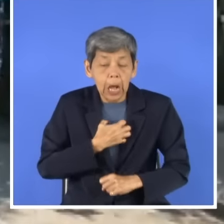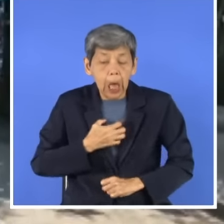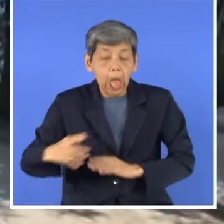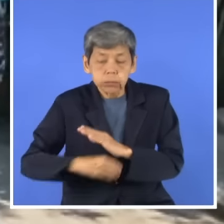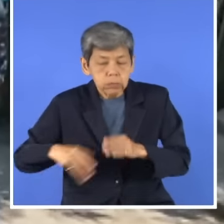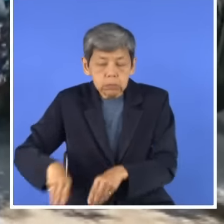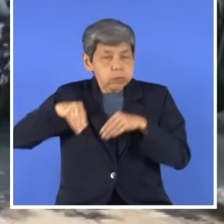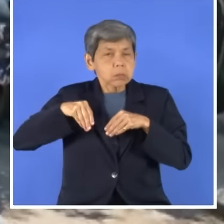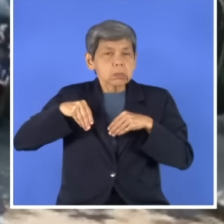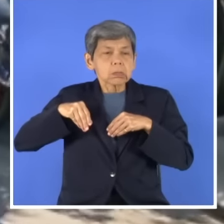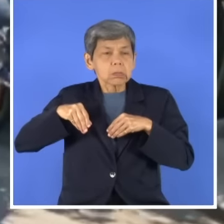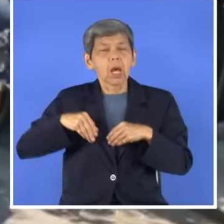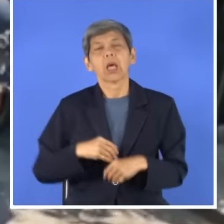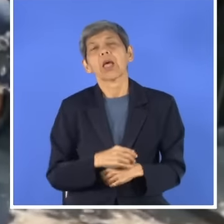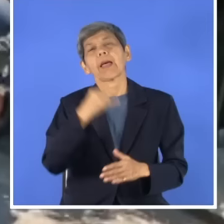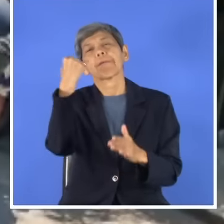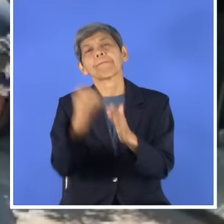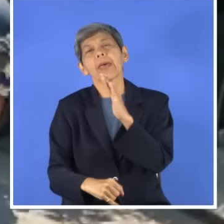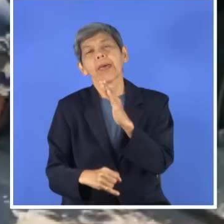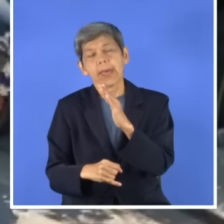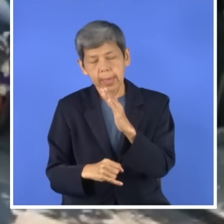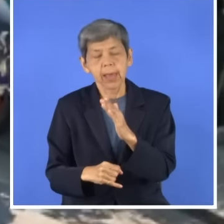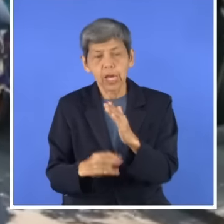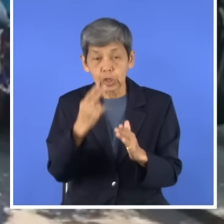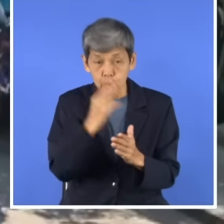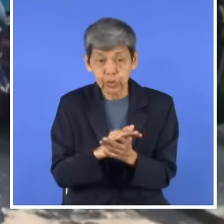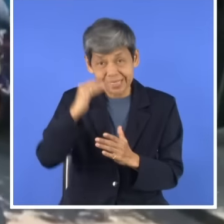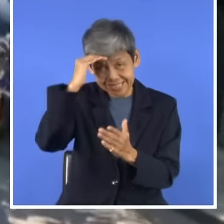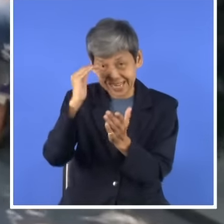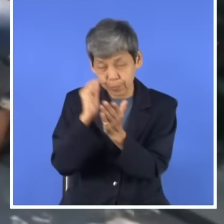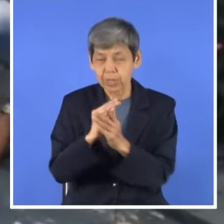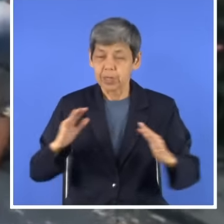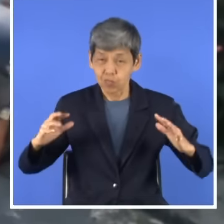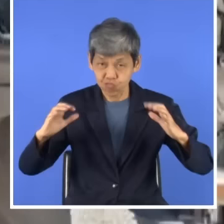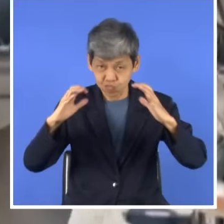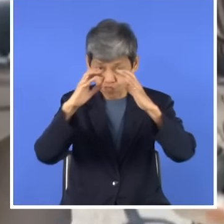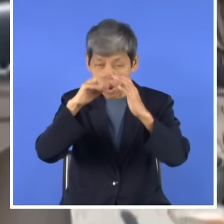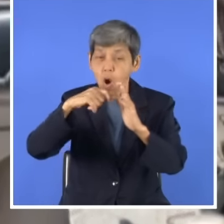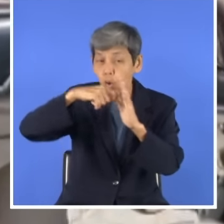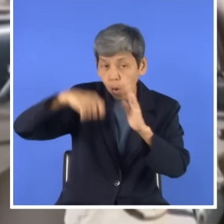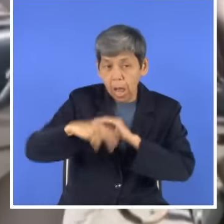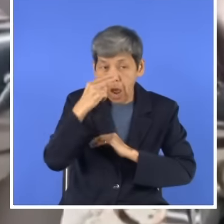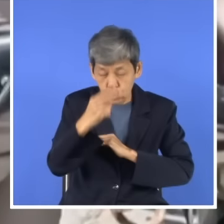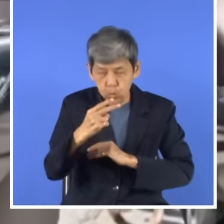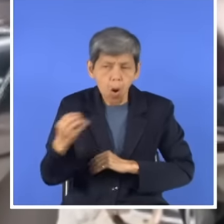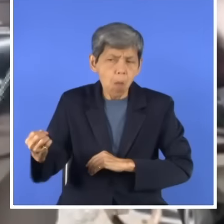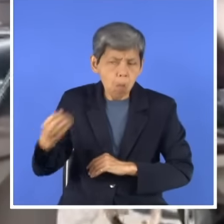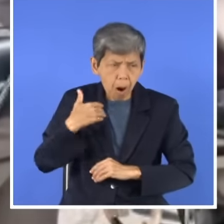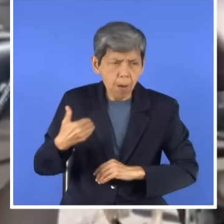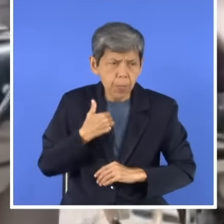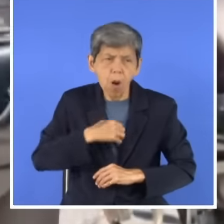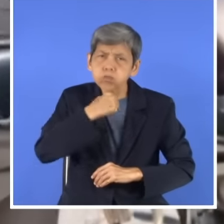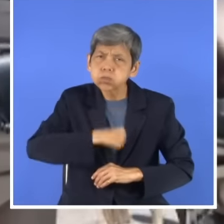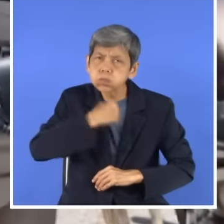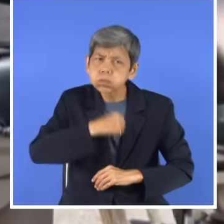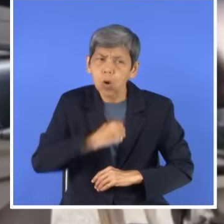ไปนี่ก็เลยตกเป็นผู้ต้องหานะครับนี่เป็นภาพของตำรวจพิมายโคราชนะครับไปตรวจสอบหลังจากรับแจ้งบอกว่ามีลุงกับหล